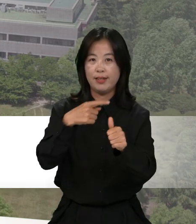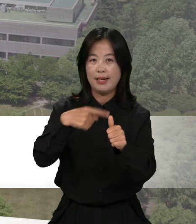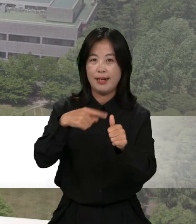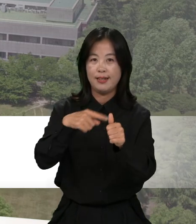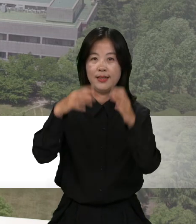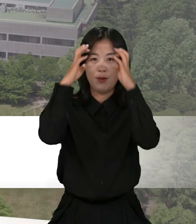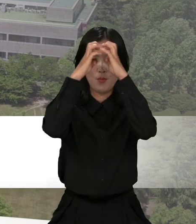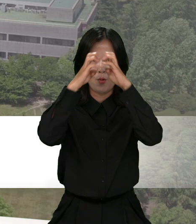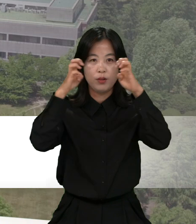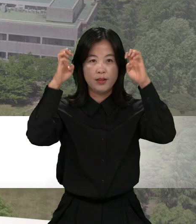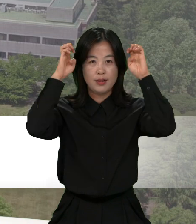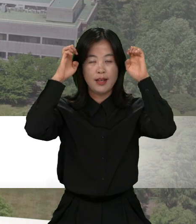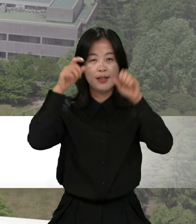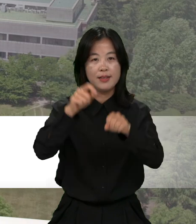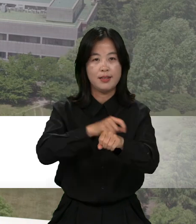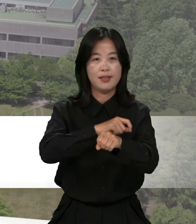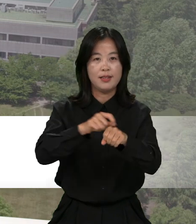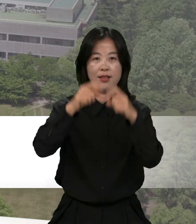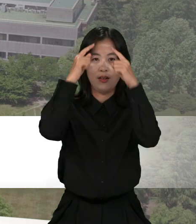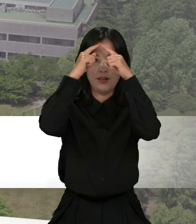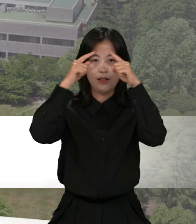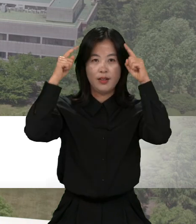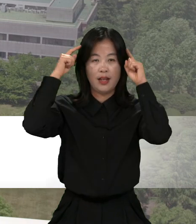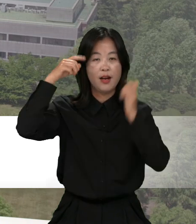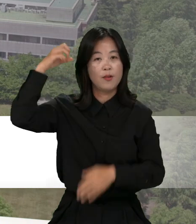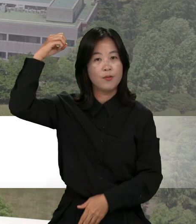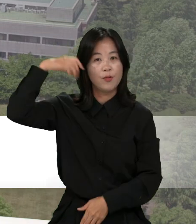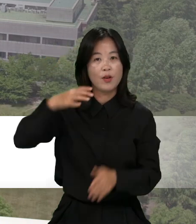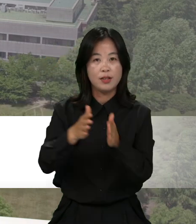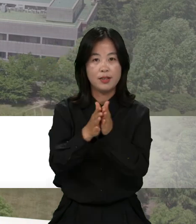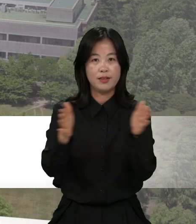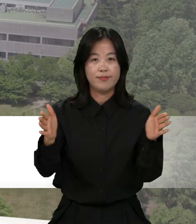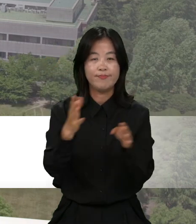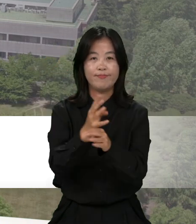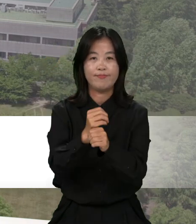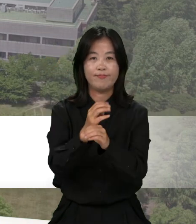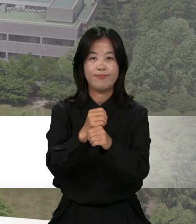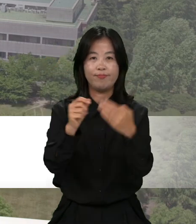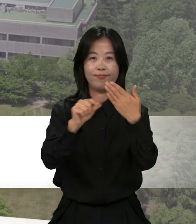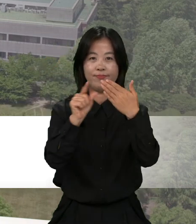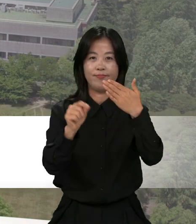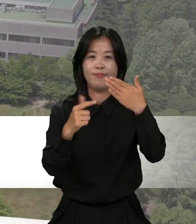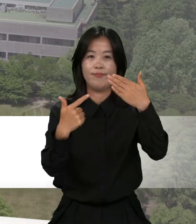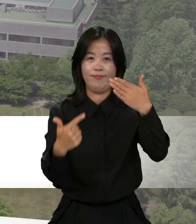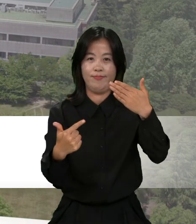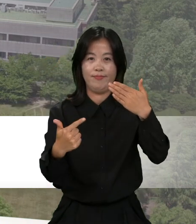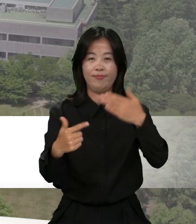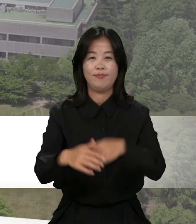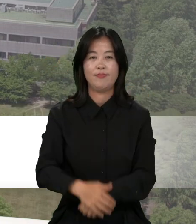요람이 될 포스텍 특성화 대학원 개원식이 6일 체인지업 그라운드에서